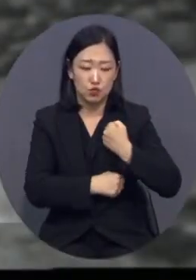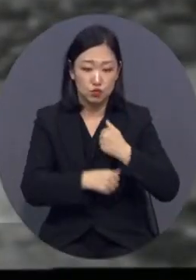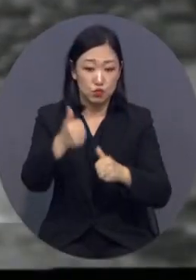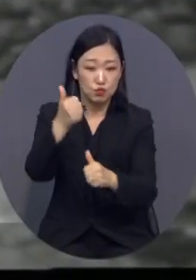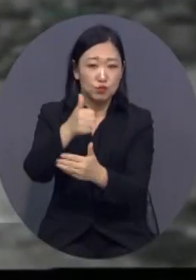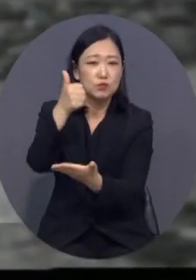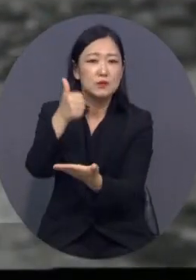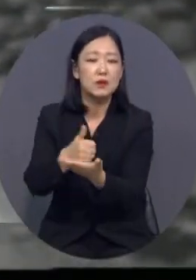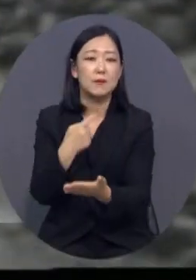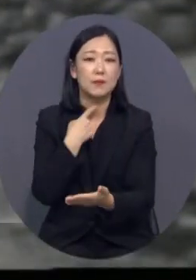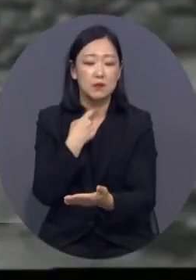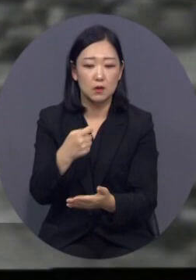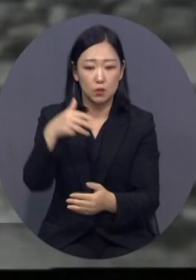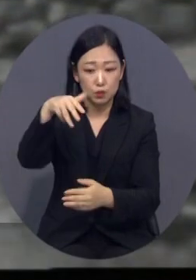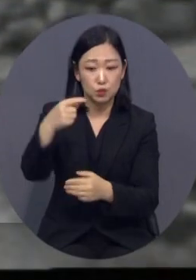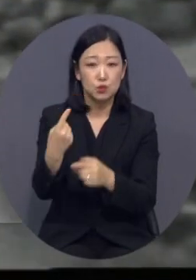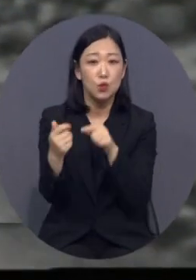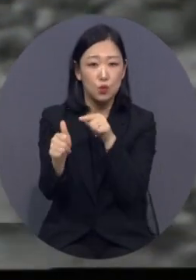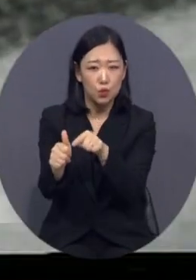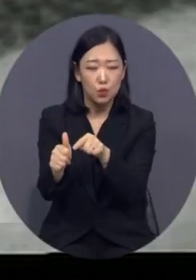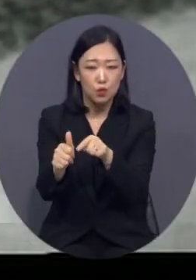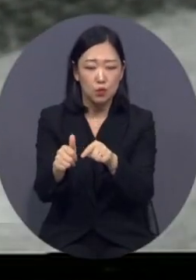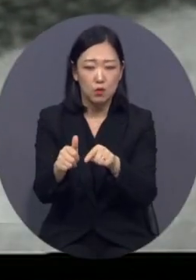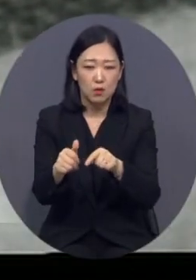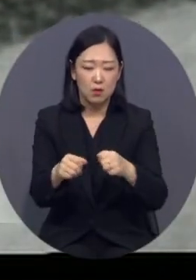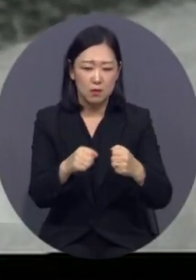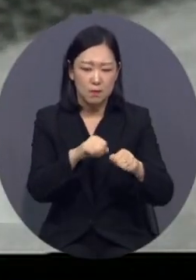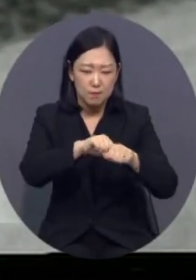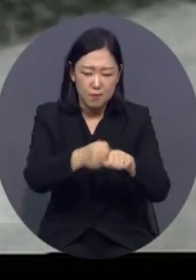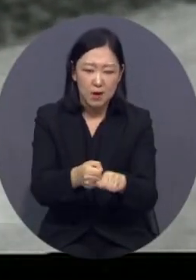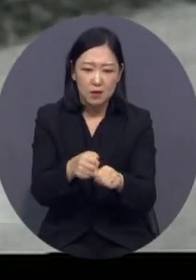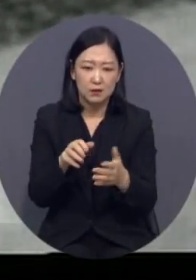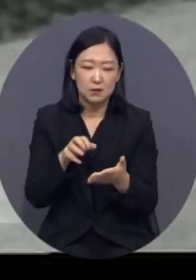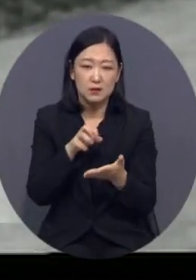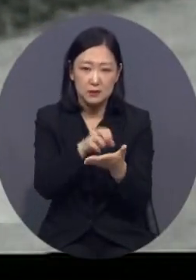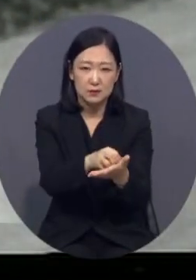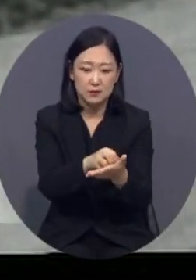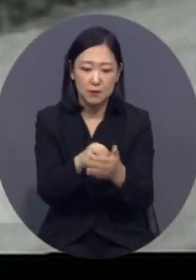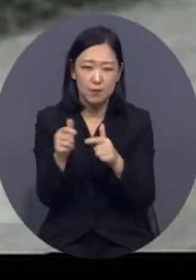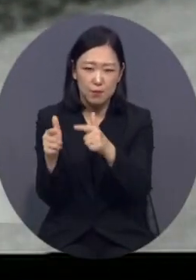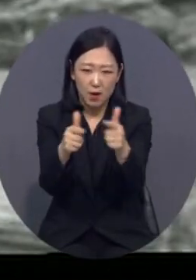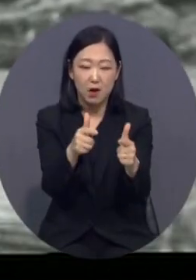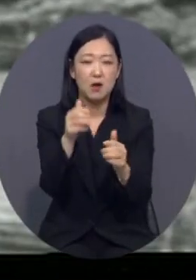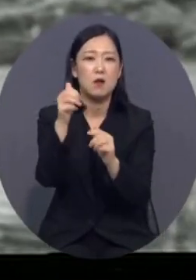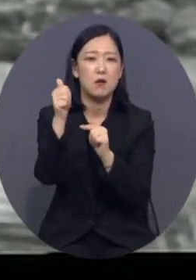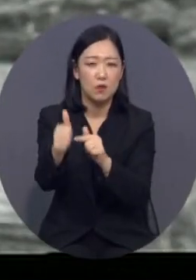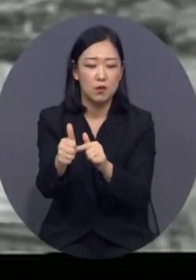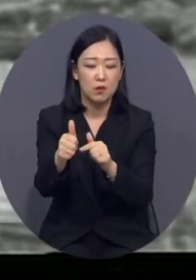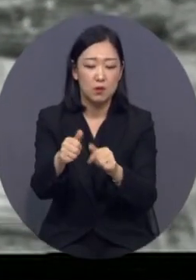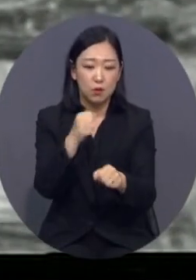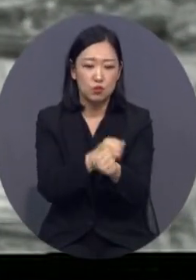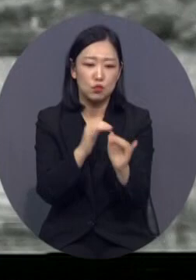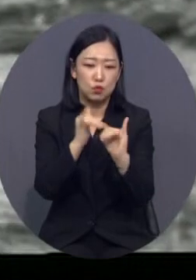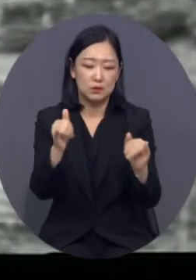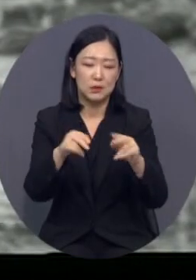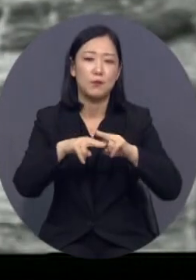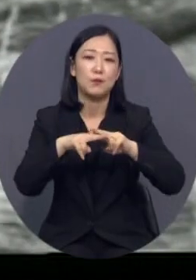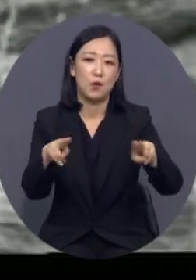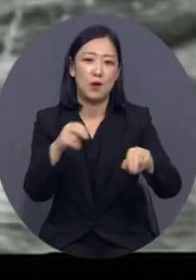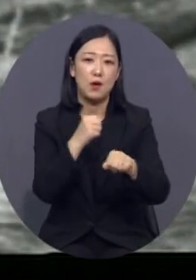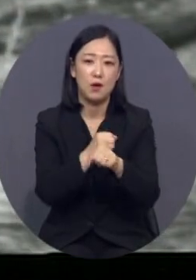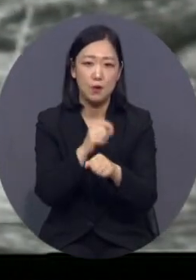경무부장을 맡았던 조병옥은 강경진압을 지시한 학살의 주범이라며 호국인물 선점을 철회하라고